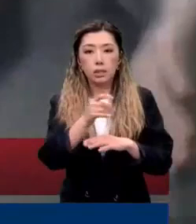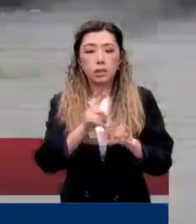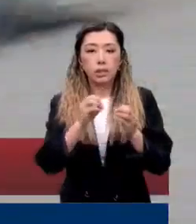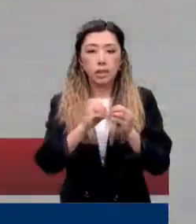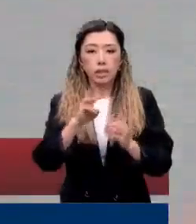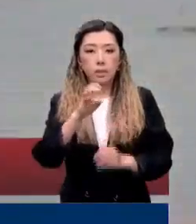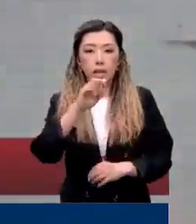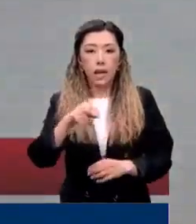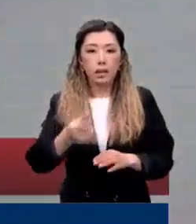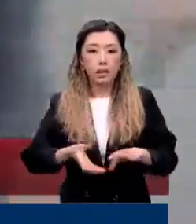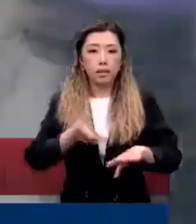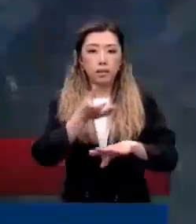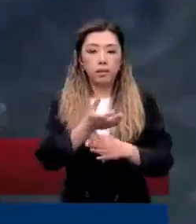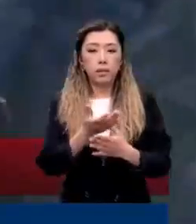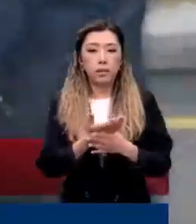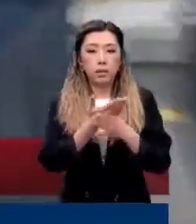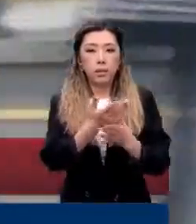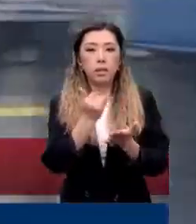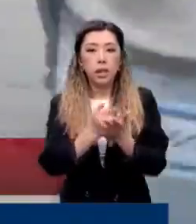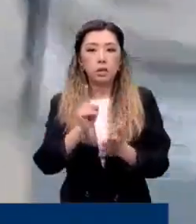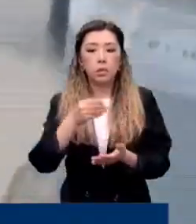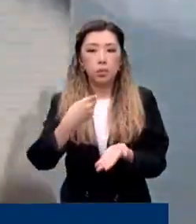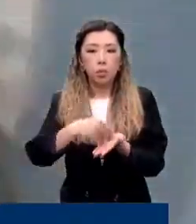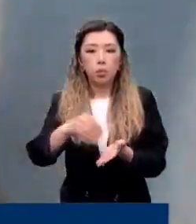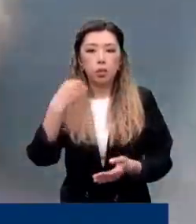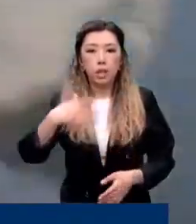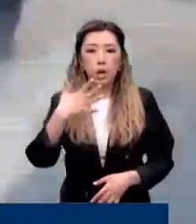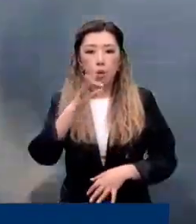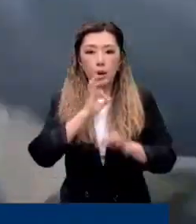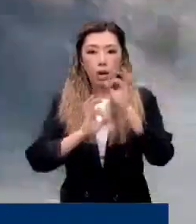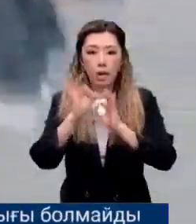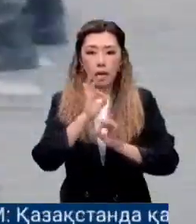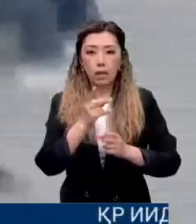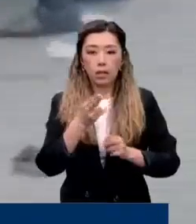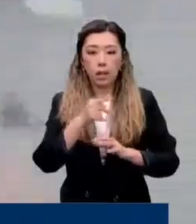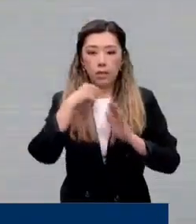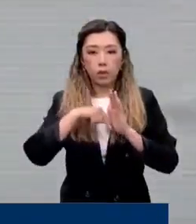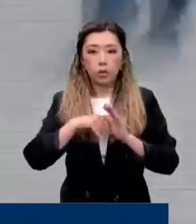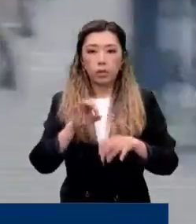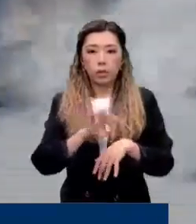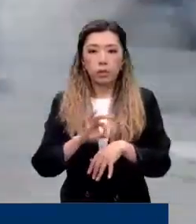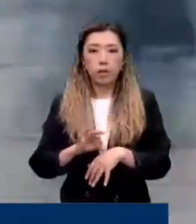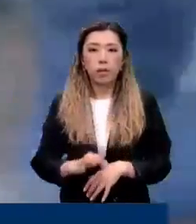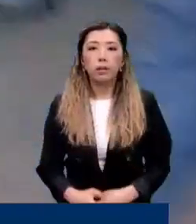миллиардов тенге для приобретения самого дорогого в мире лекарства для лечения орфанных заболеваний.